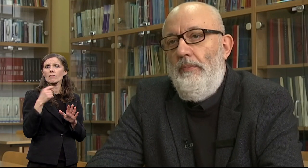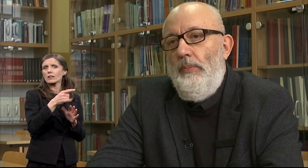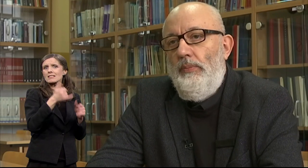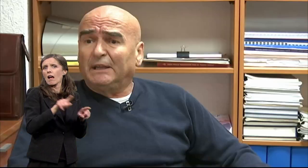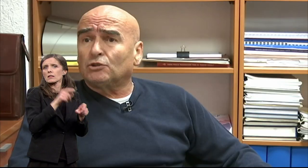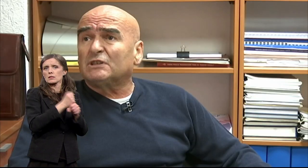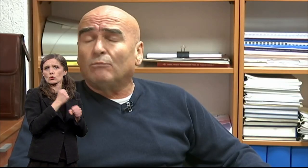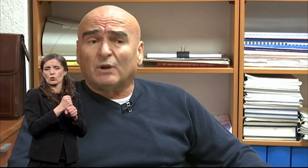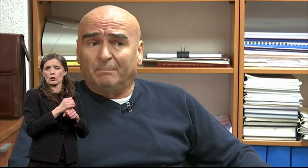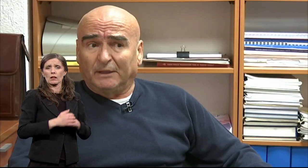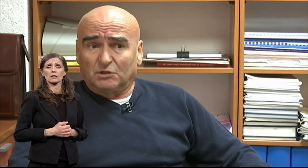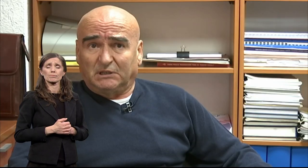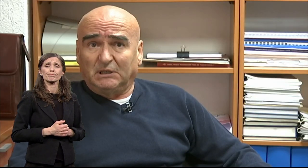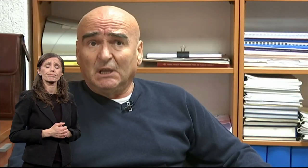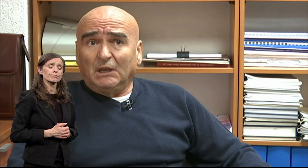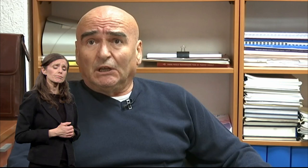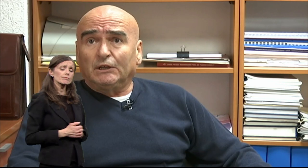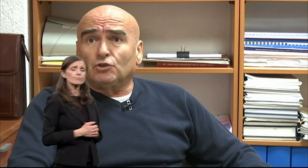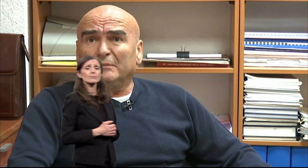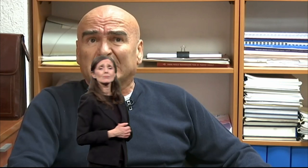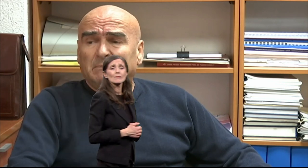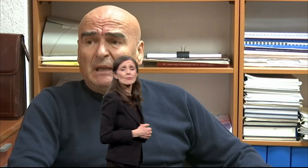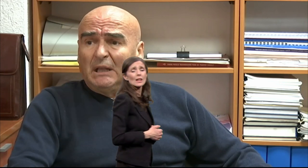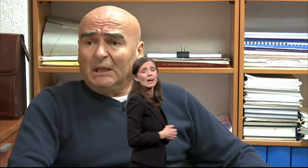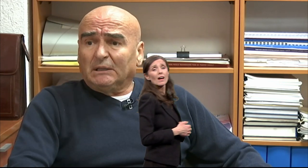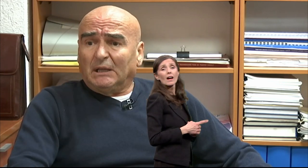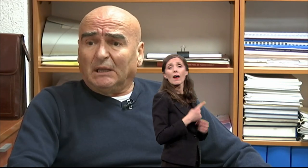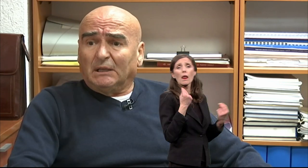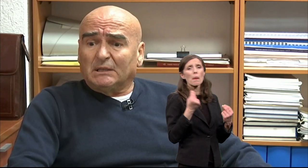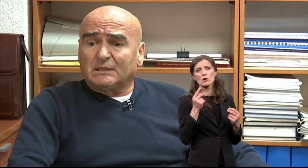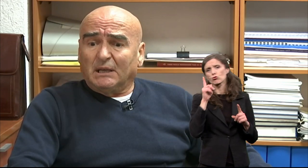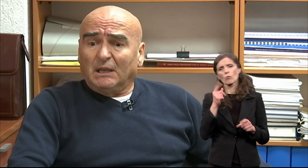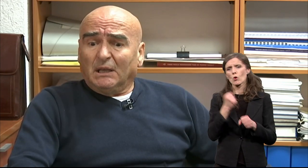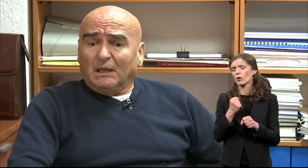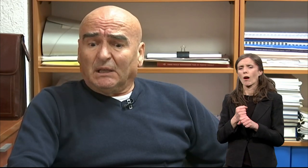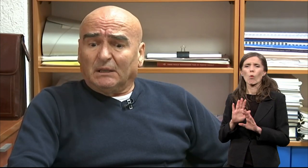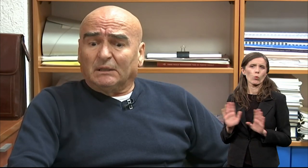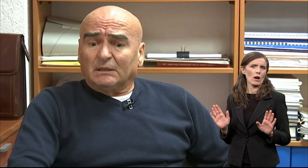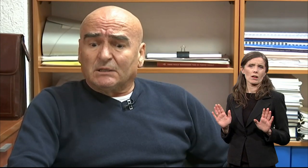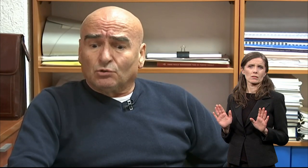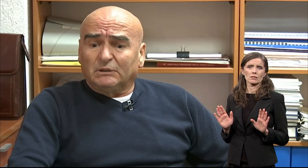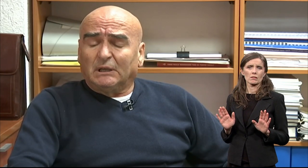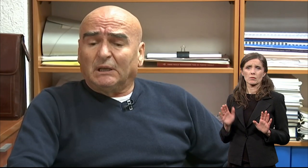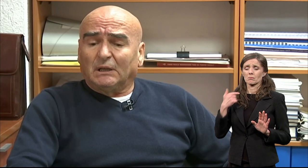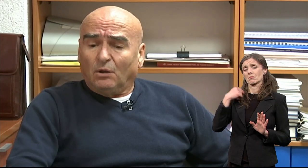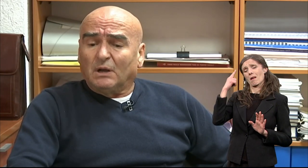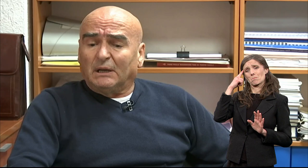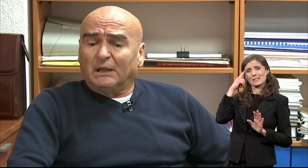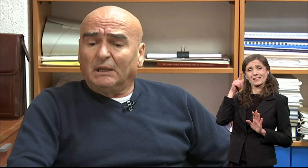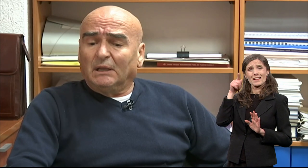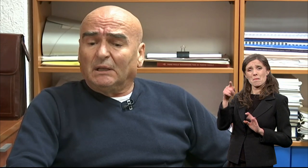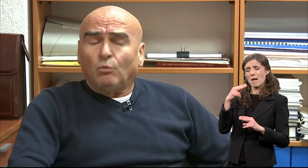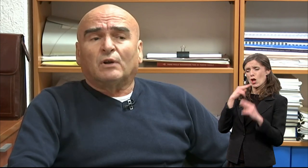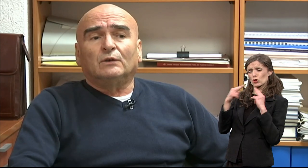godine. Nešto se mora preduzeti. Lično mislim da se sudije